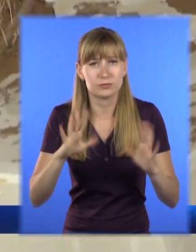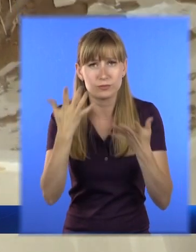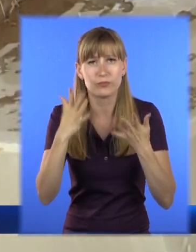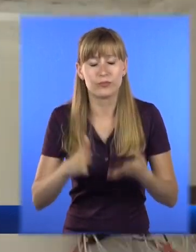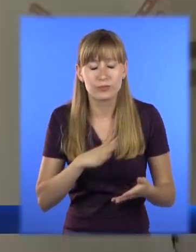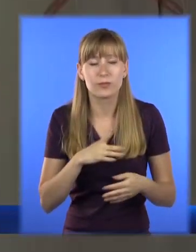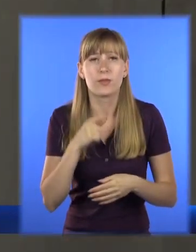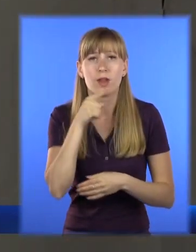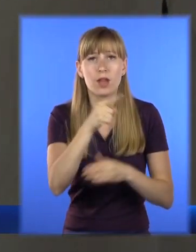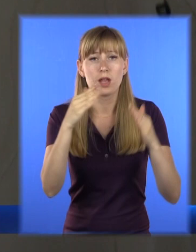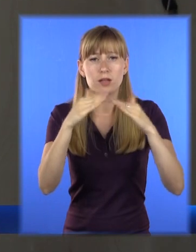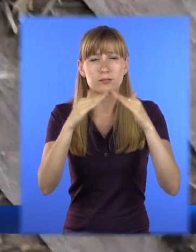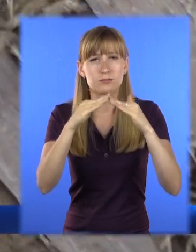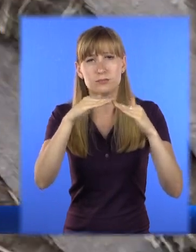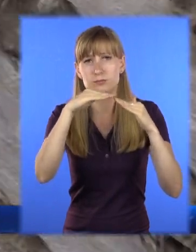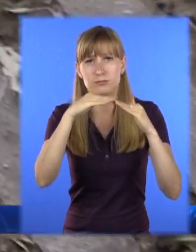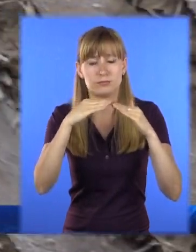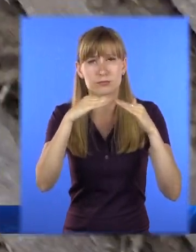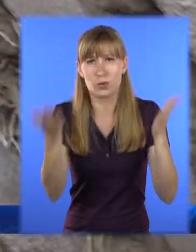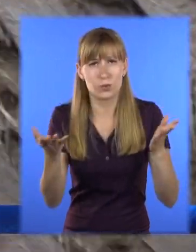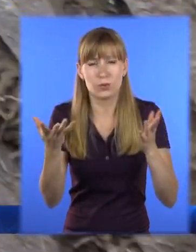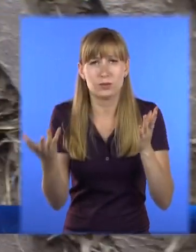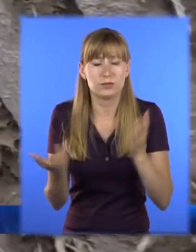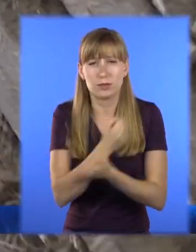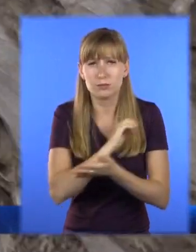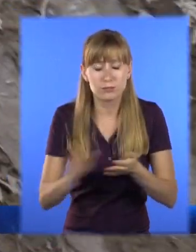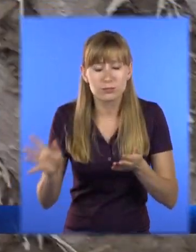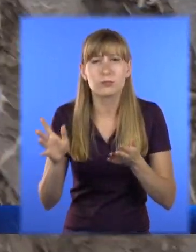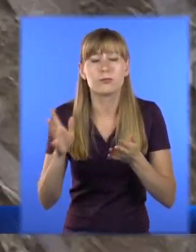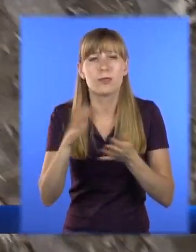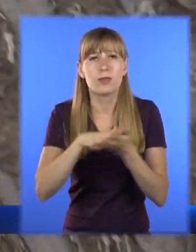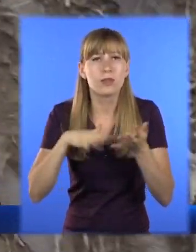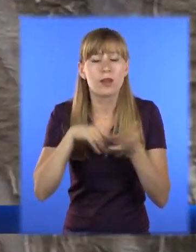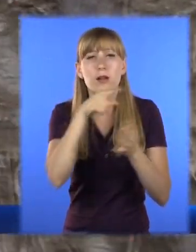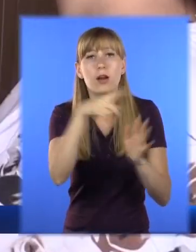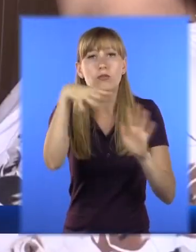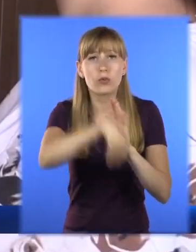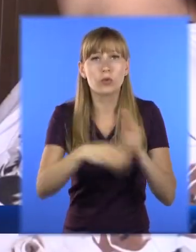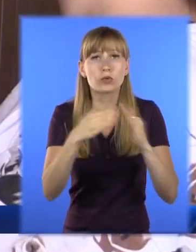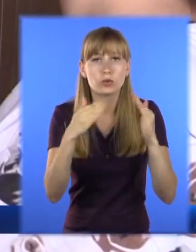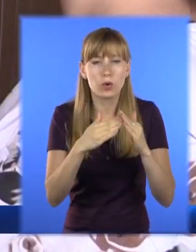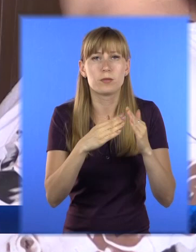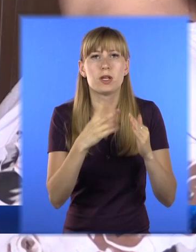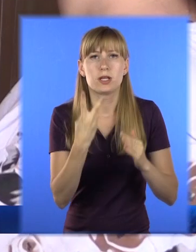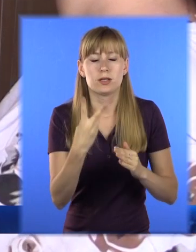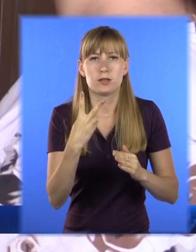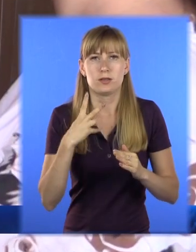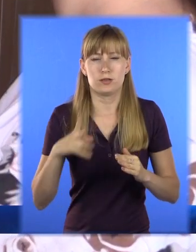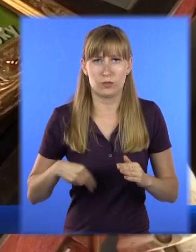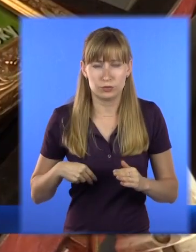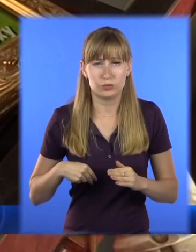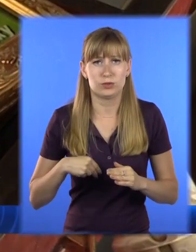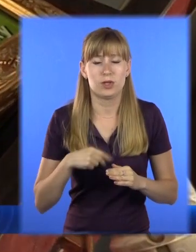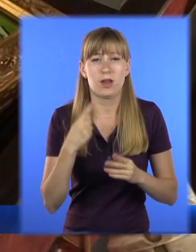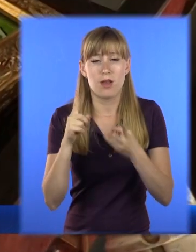жінки зірвало стелю. В оселі проживає вона разом зі своїми 2 доньками. Одна з них хвора на цукровий діабет.